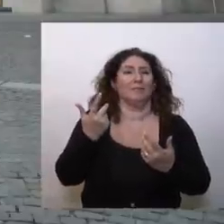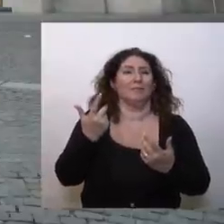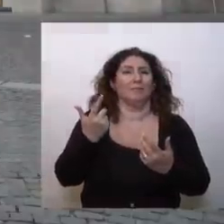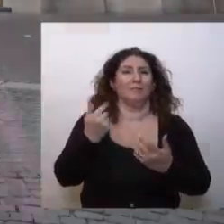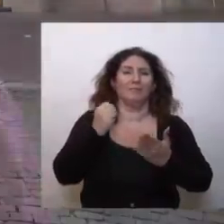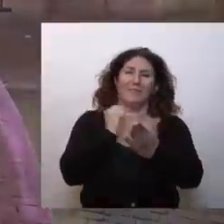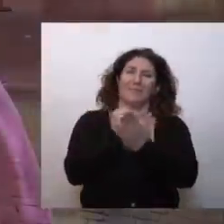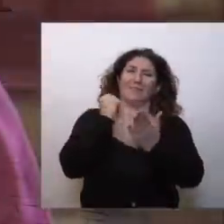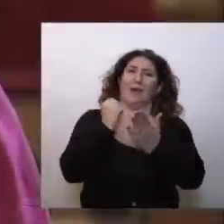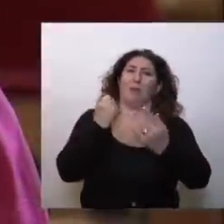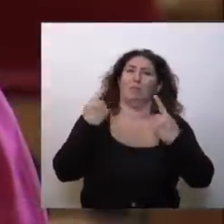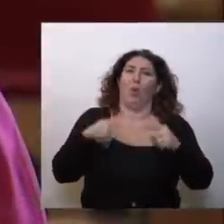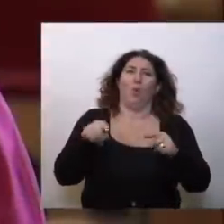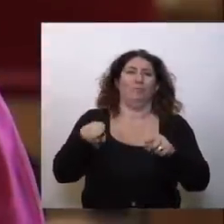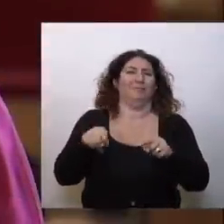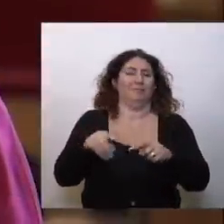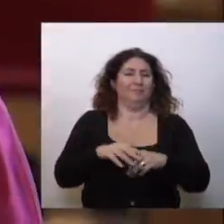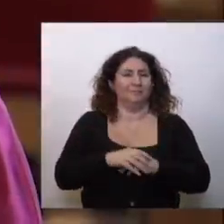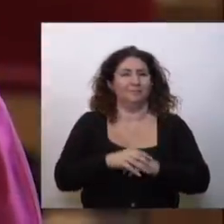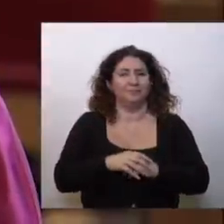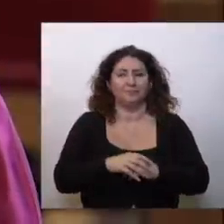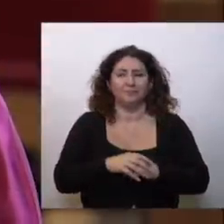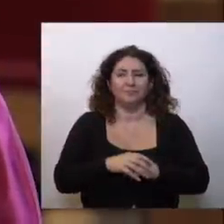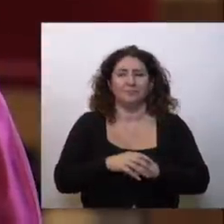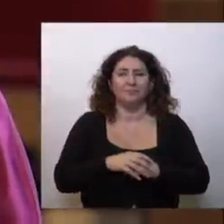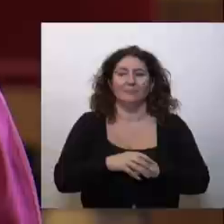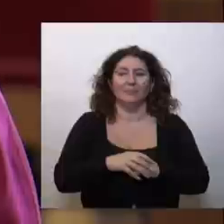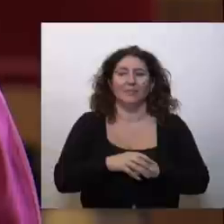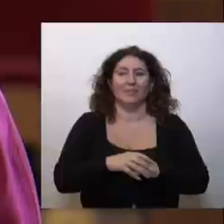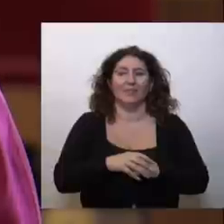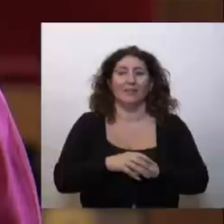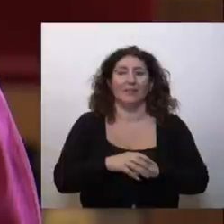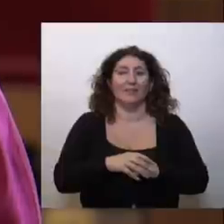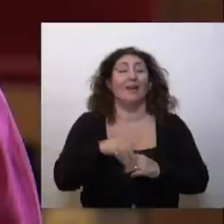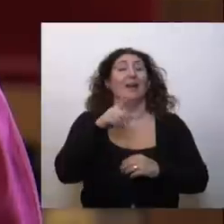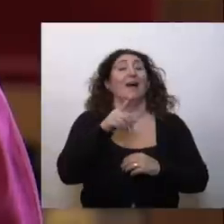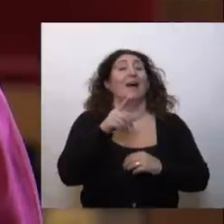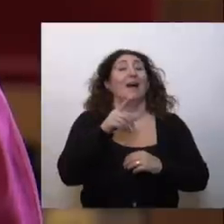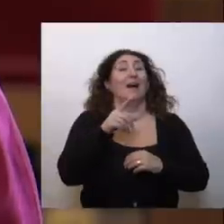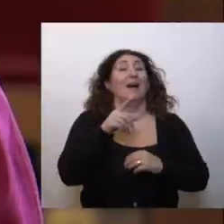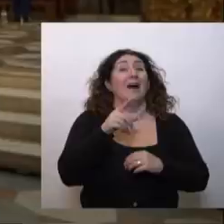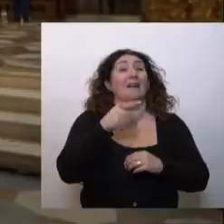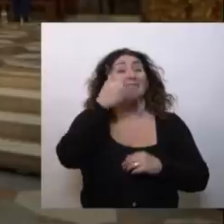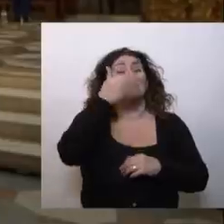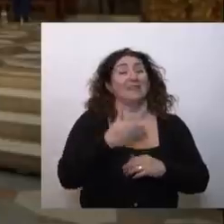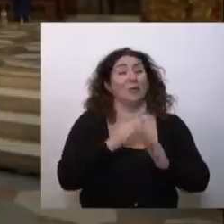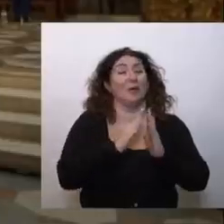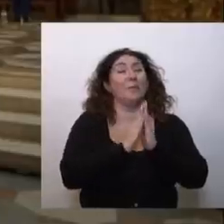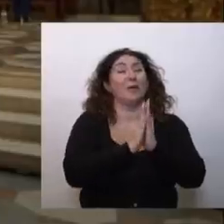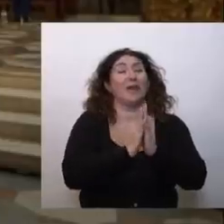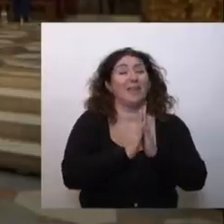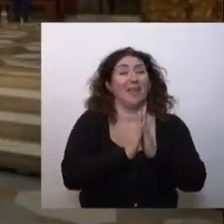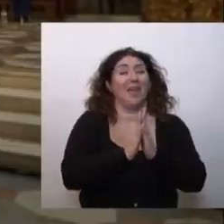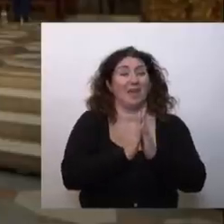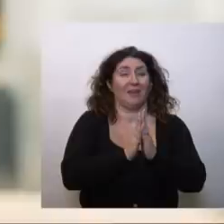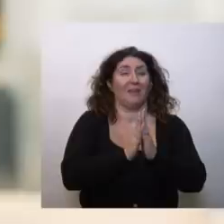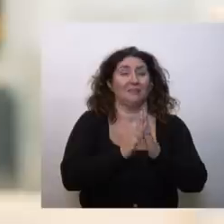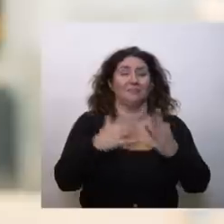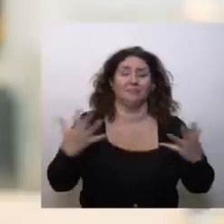segno. La preghiera davanti alla Sindone infatti si fa anche solidale con tutta la sofferenza dell'umanità,